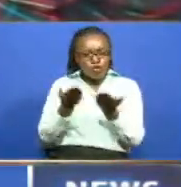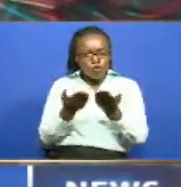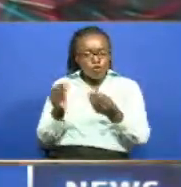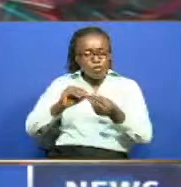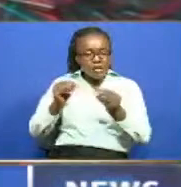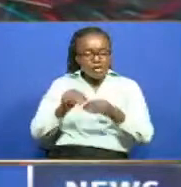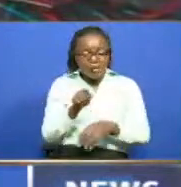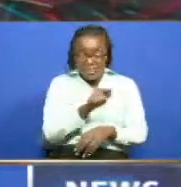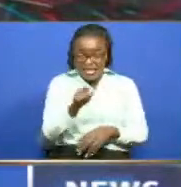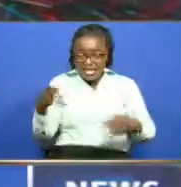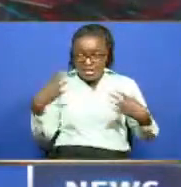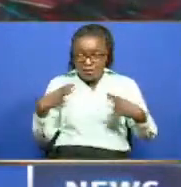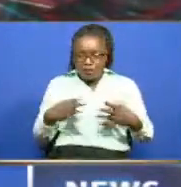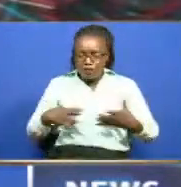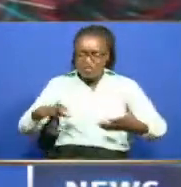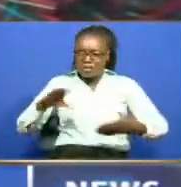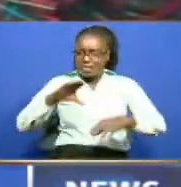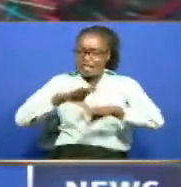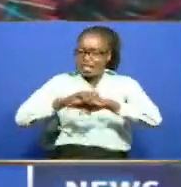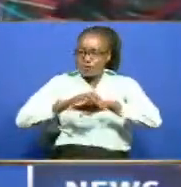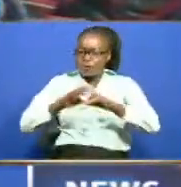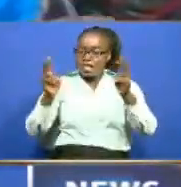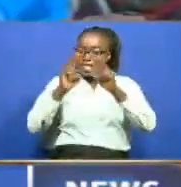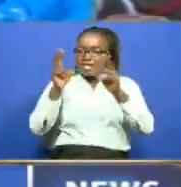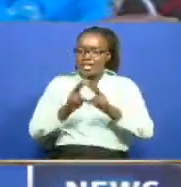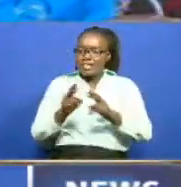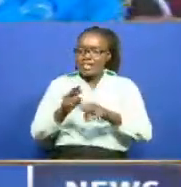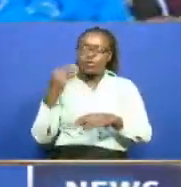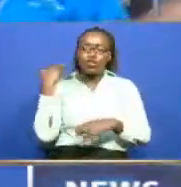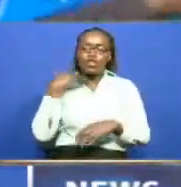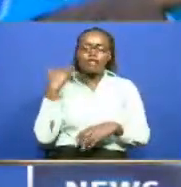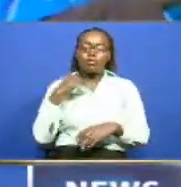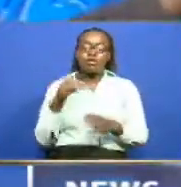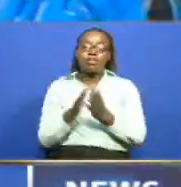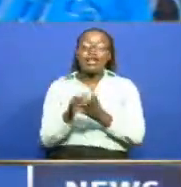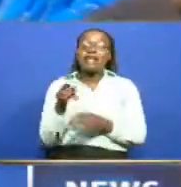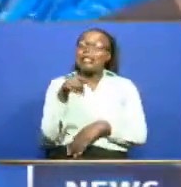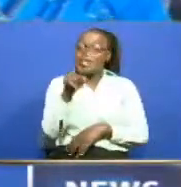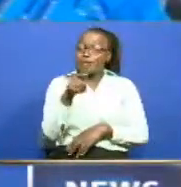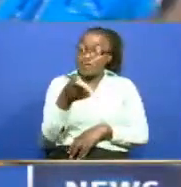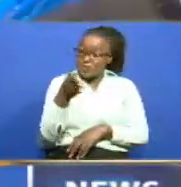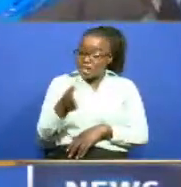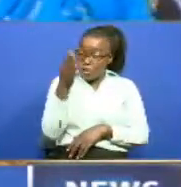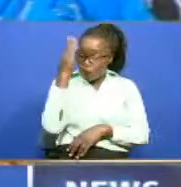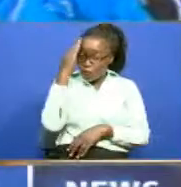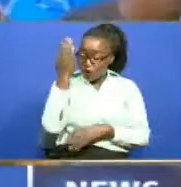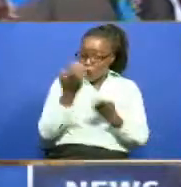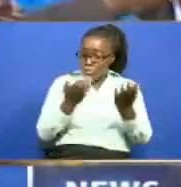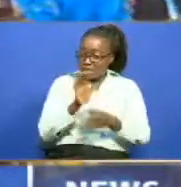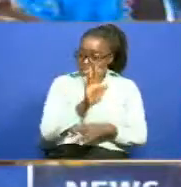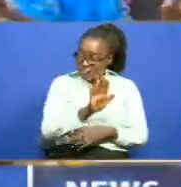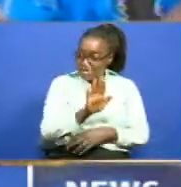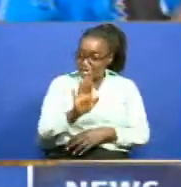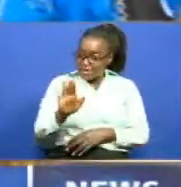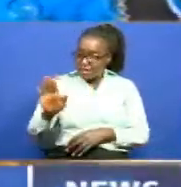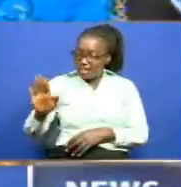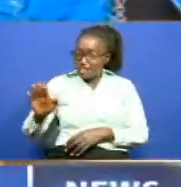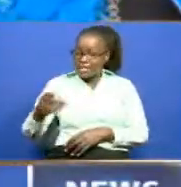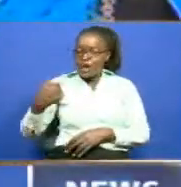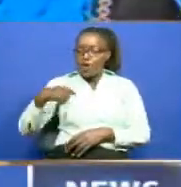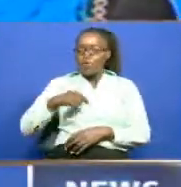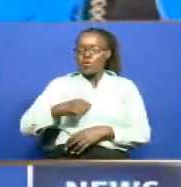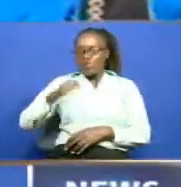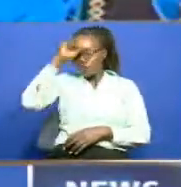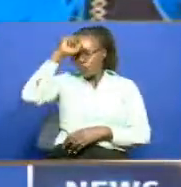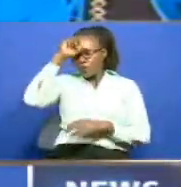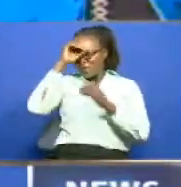ni jamaa ambao wameshikana na international criminals na wao wenyewe hapa tunawajua biashara zao. Kwa hivyo sisi si